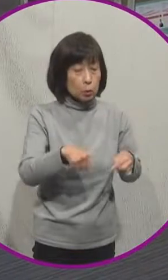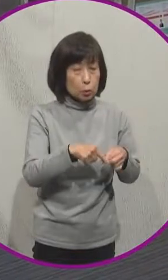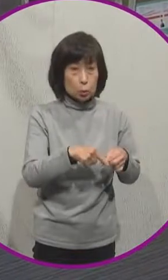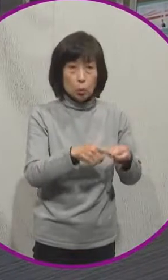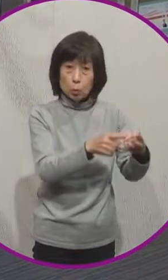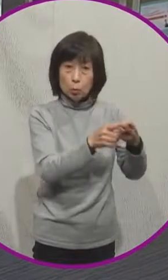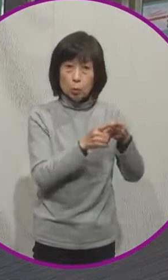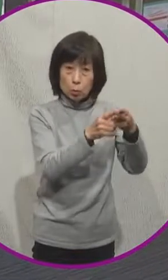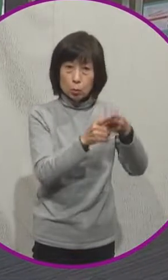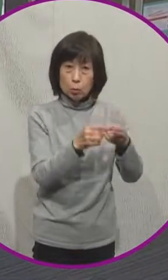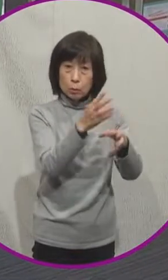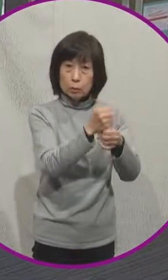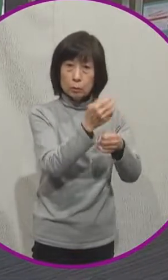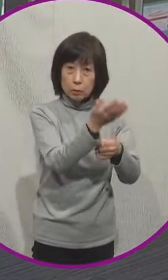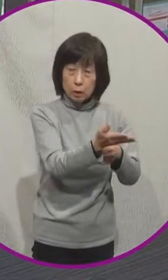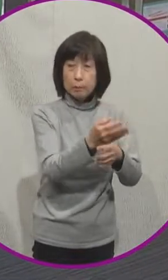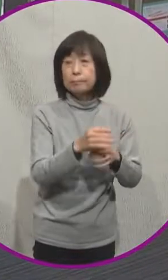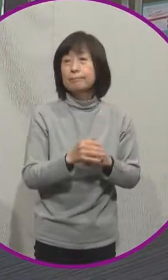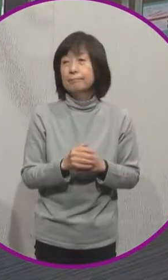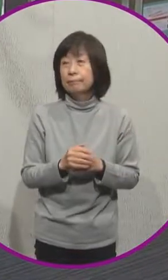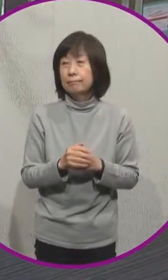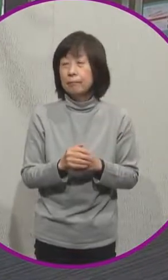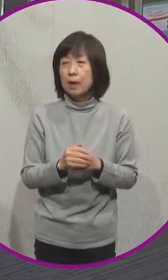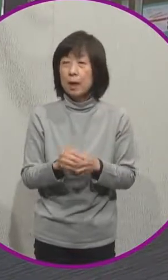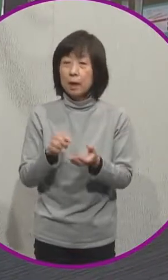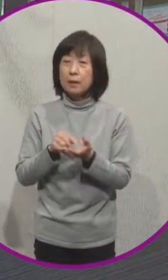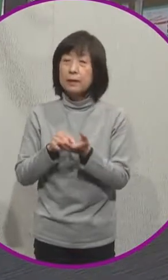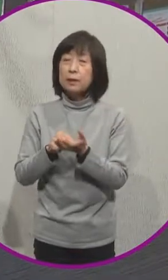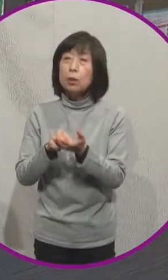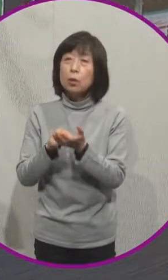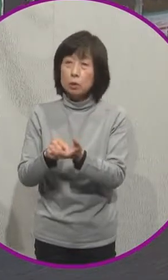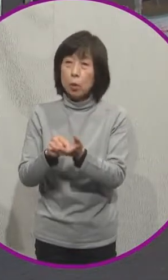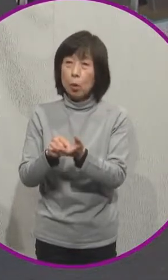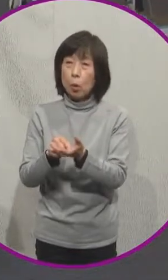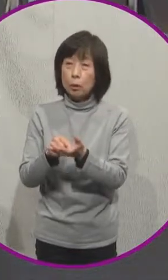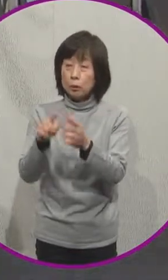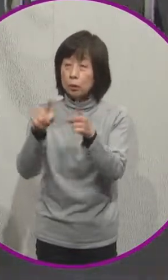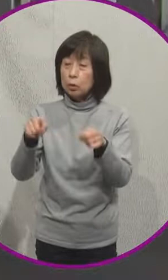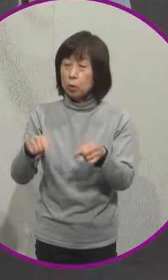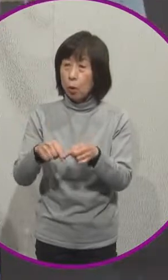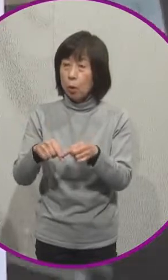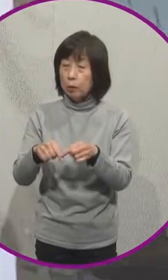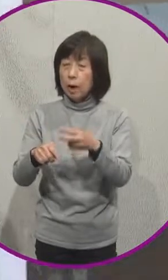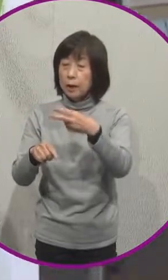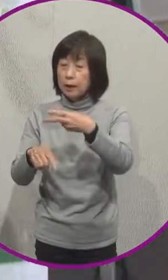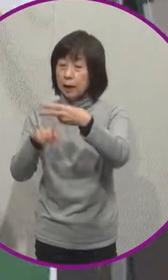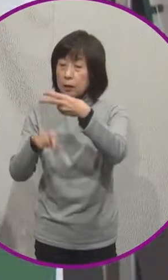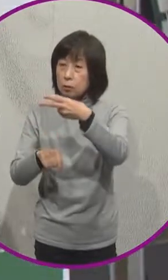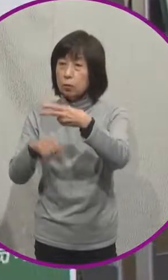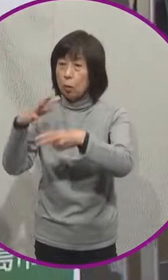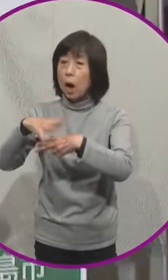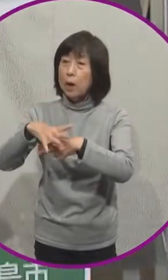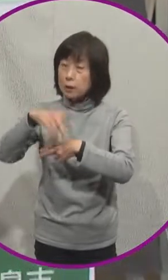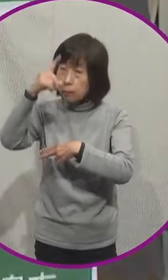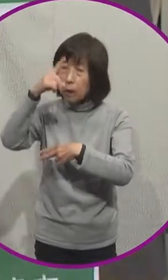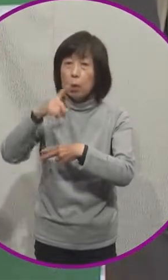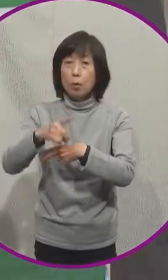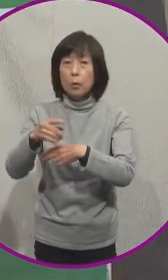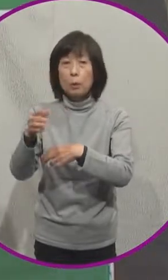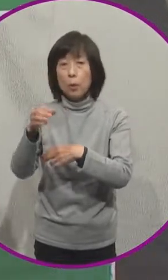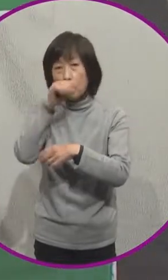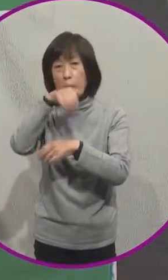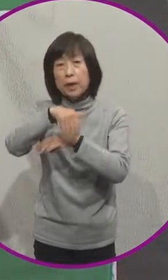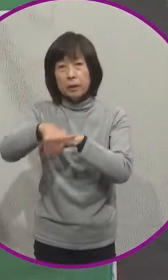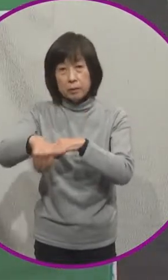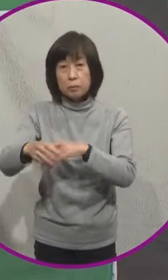くださいはい申告書の送付時期は2月上旬を予定しています対象は